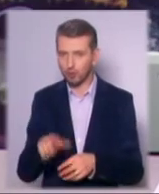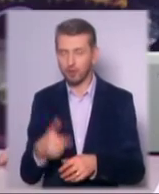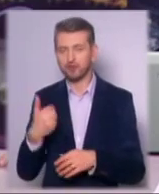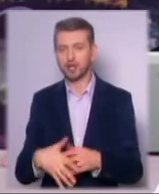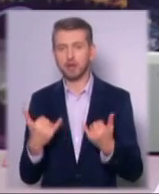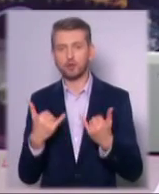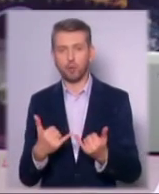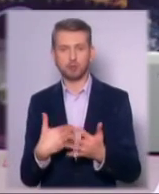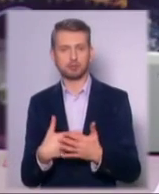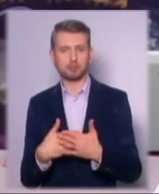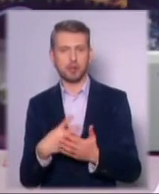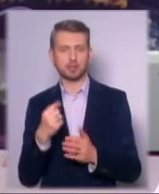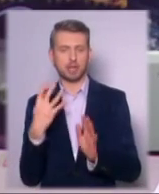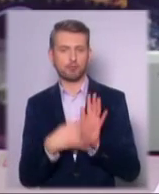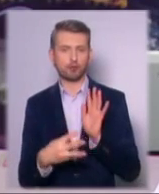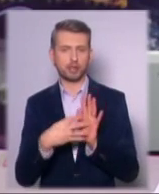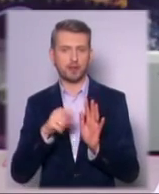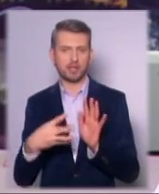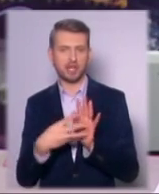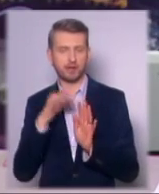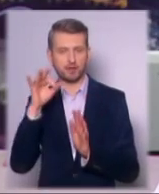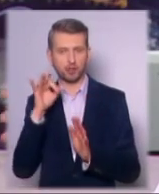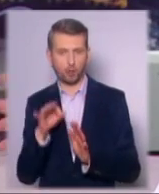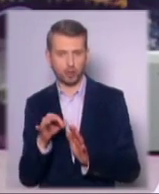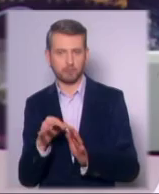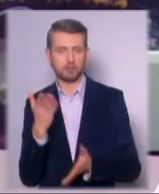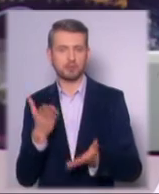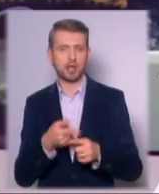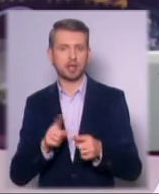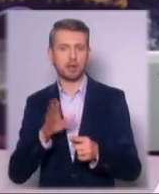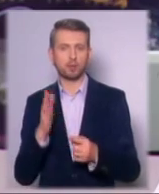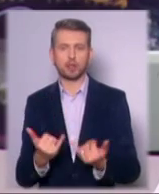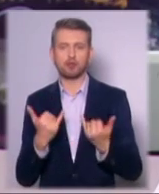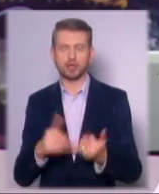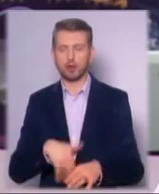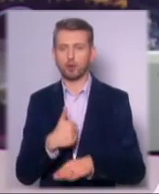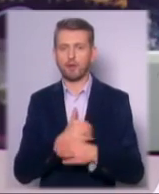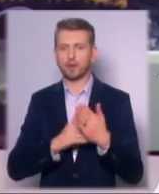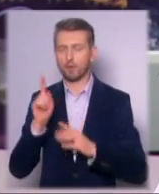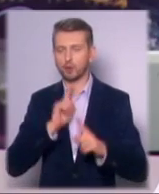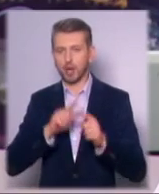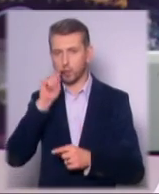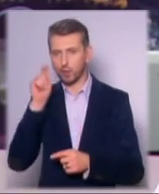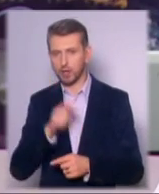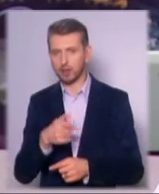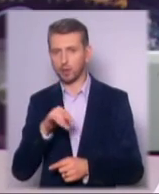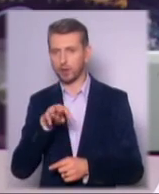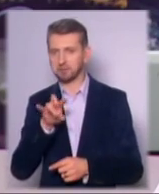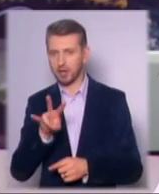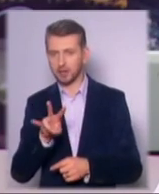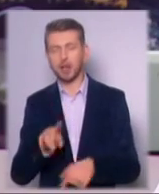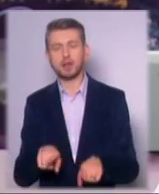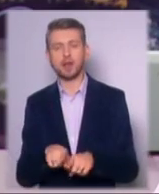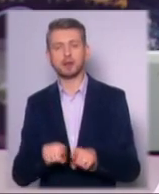сьогодні відсотків на 99,9 в періоді вимальовується, що це буде чинний голова Верховної Ради України Володимир Гройсман. Так